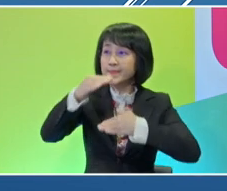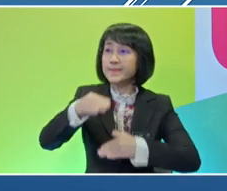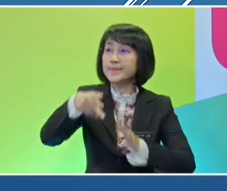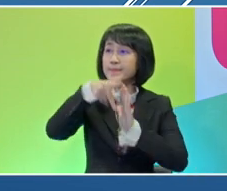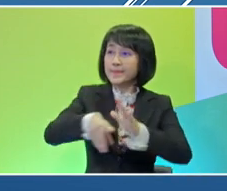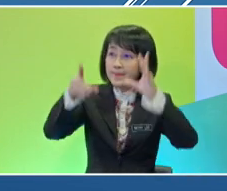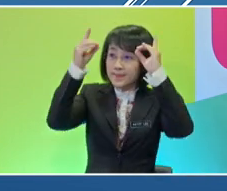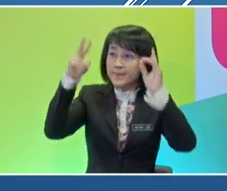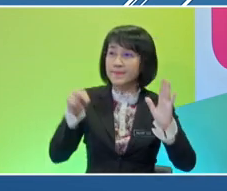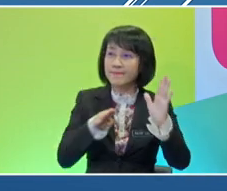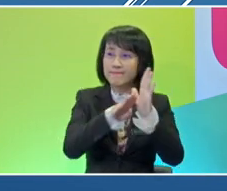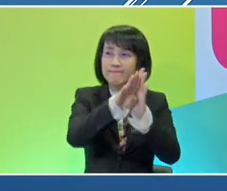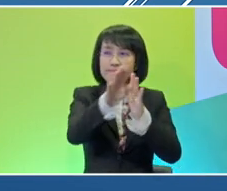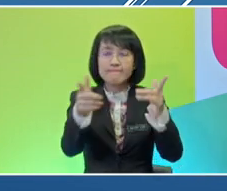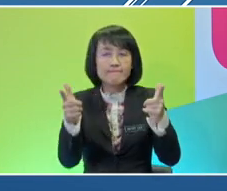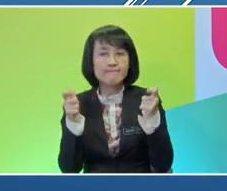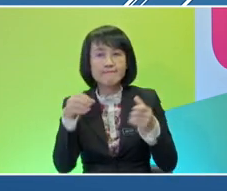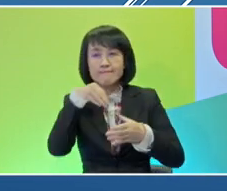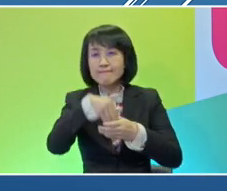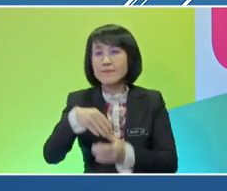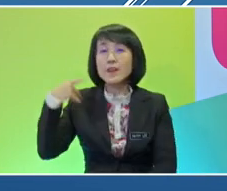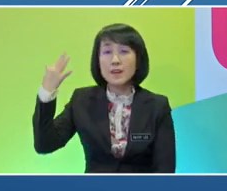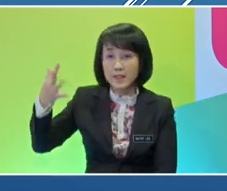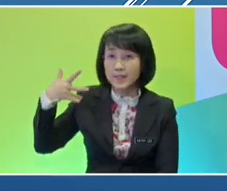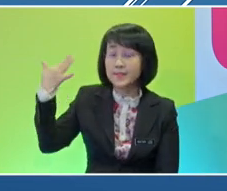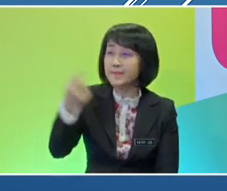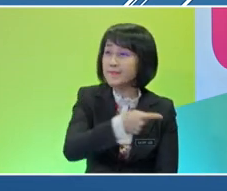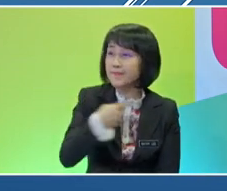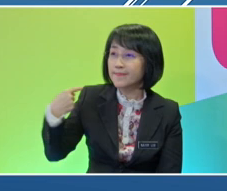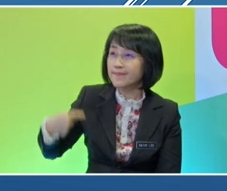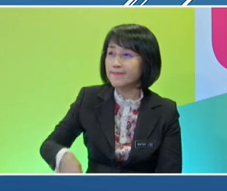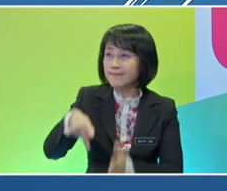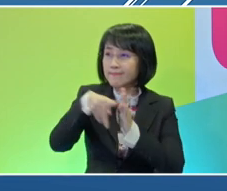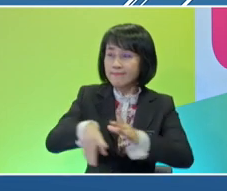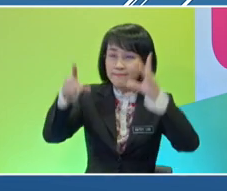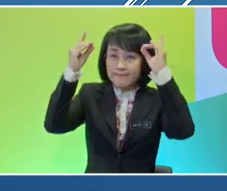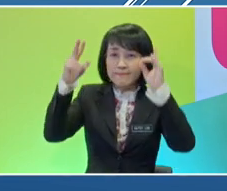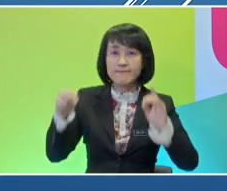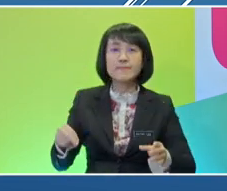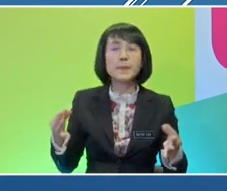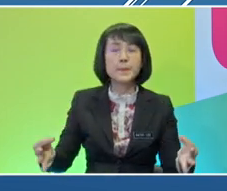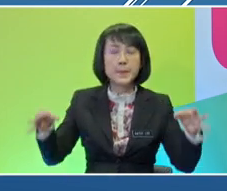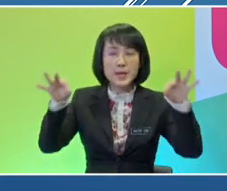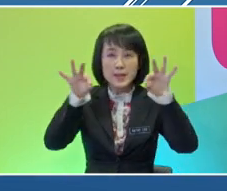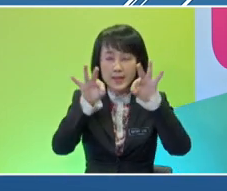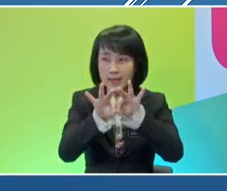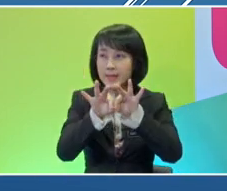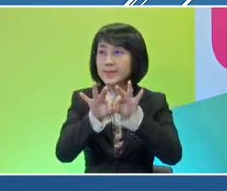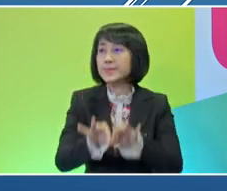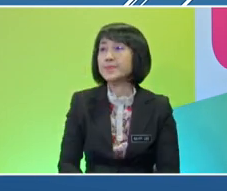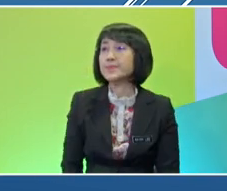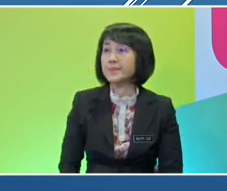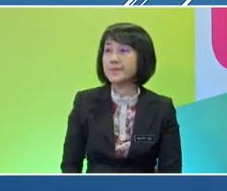sangat pesat dalam pendidikan menjadi asas penting dalam kemajuan yang dicapai oleh teman-teman Cina dan menjadi